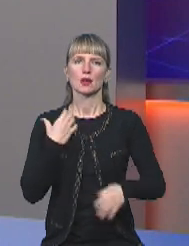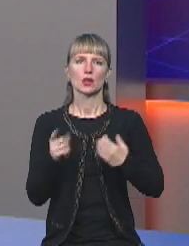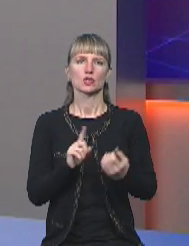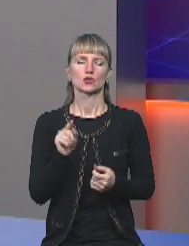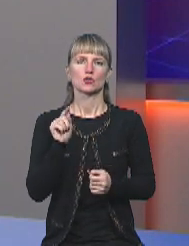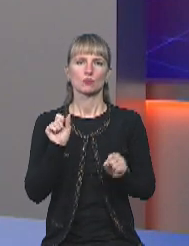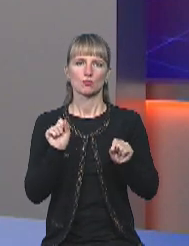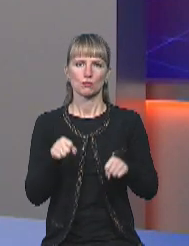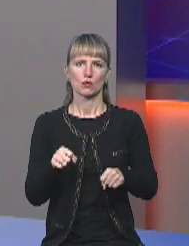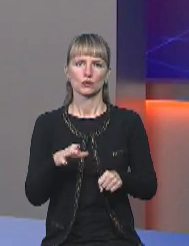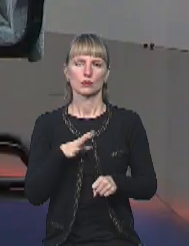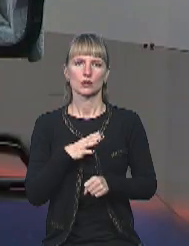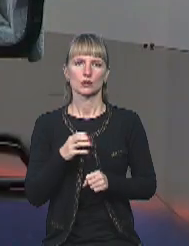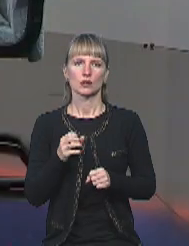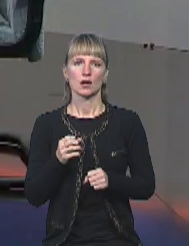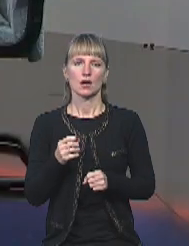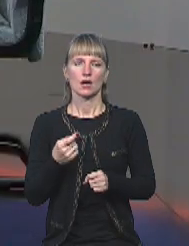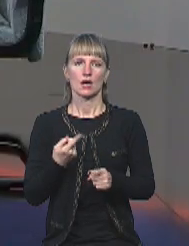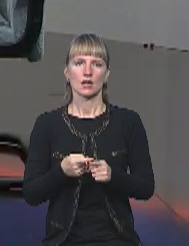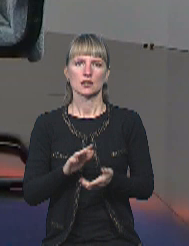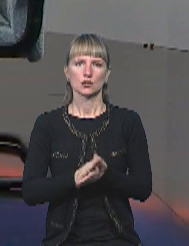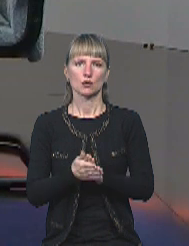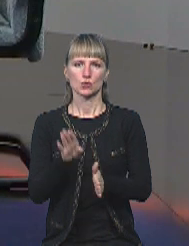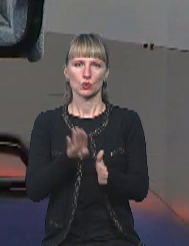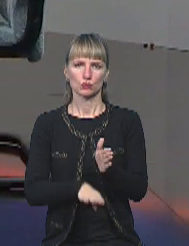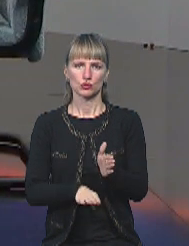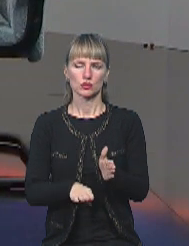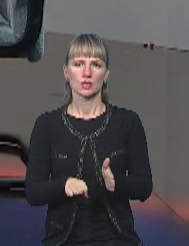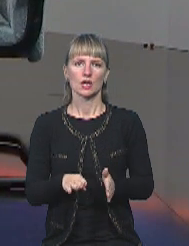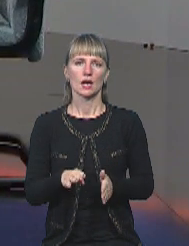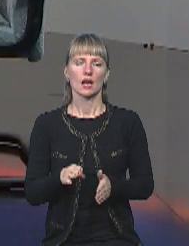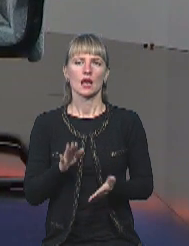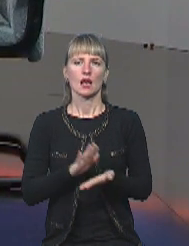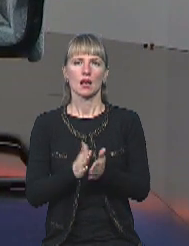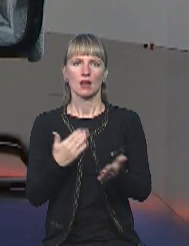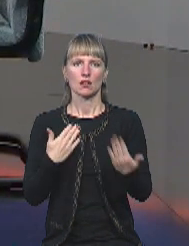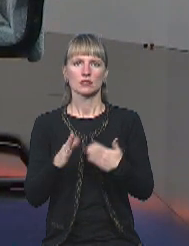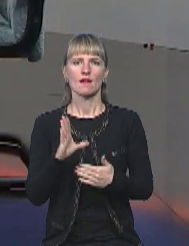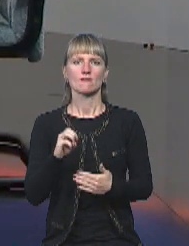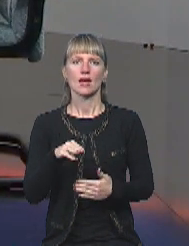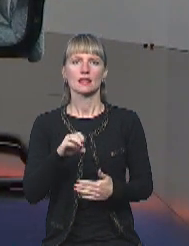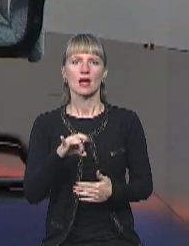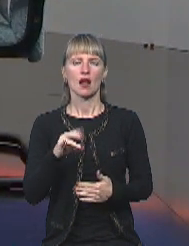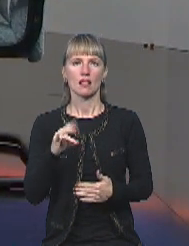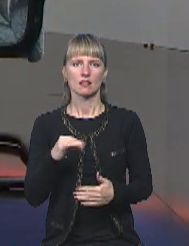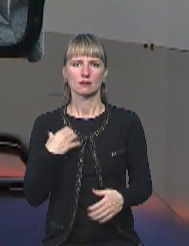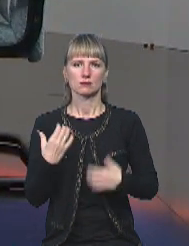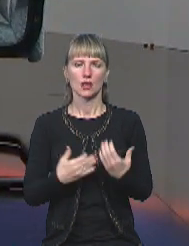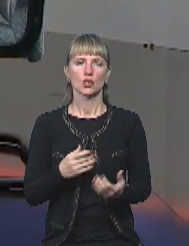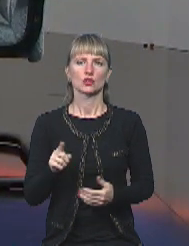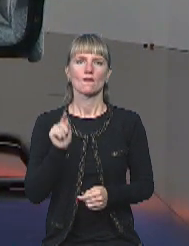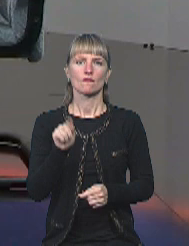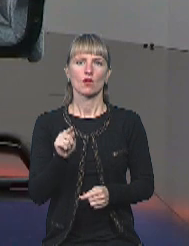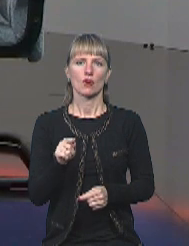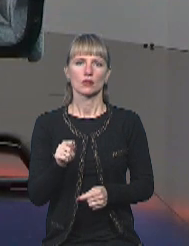може загострити ситуацію на фронті. Тренінги, які ти зараз вела серед якраз ветеранів, і говорила про те, що вони